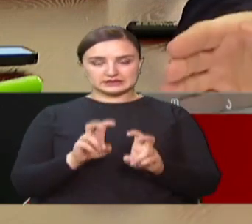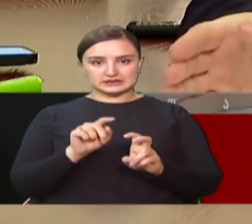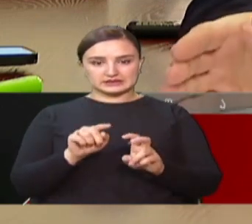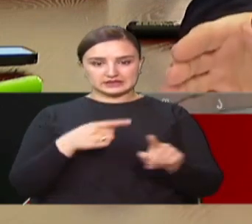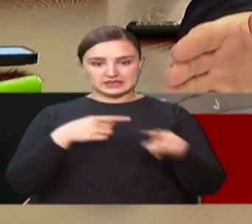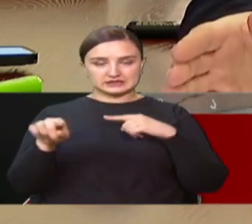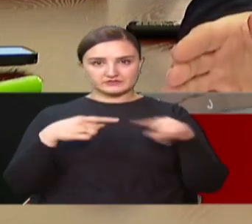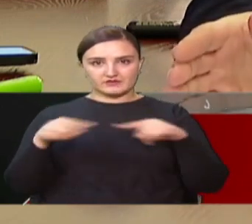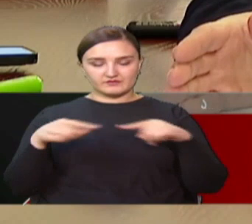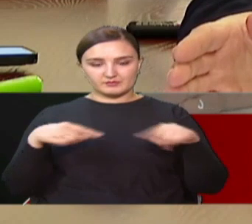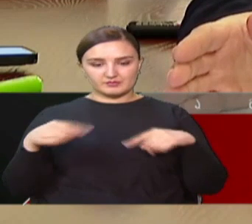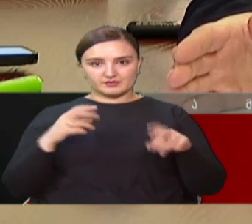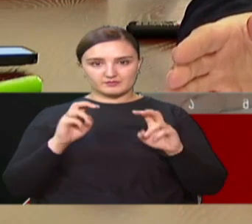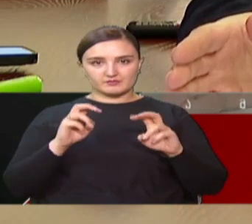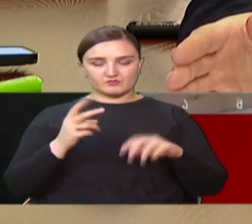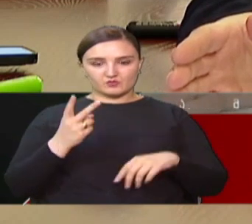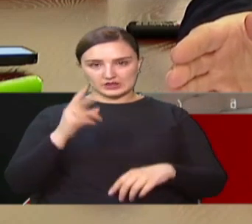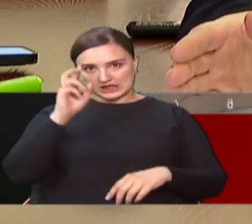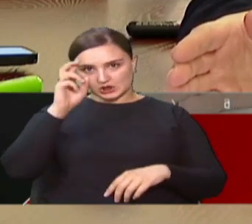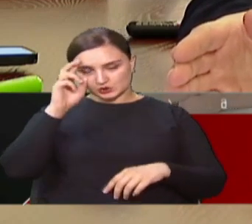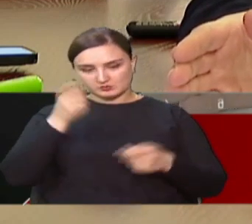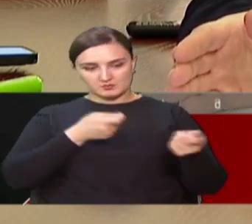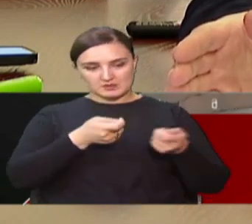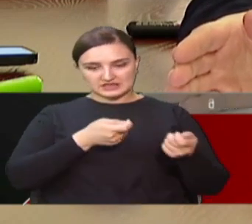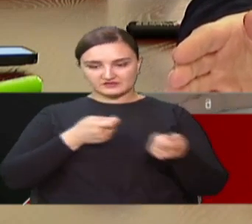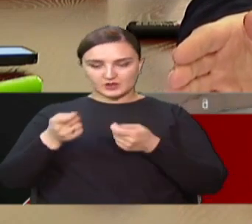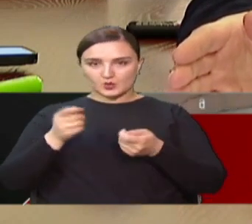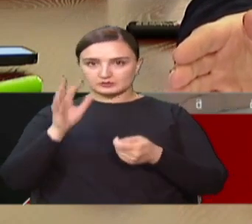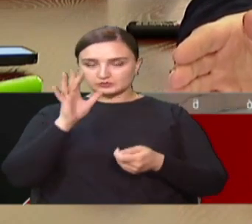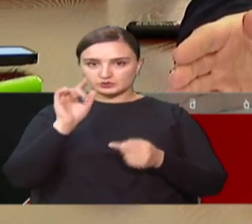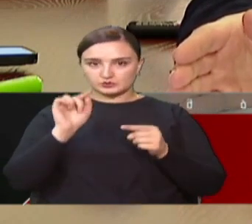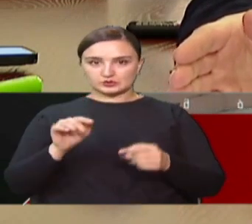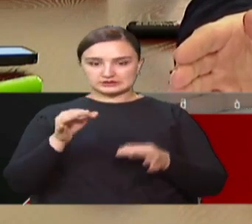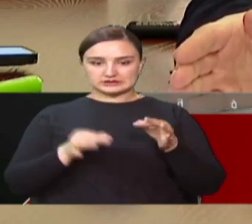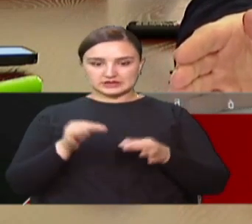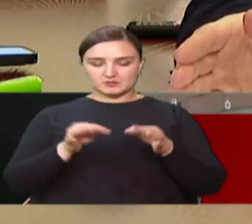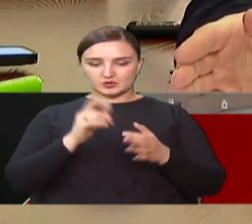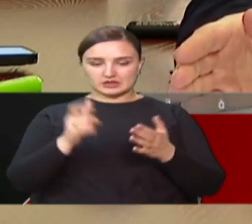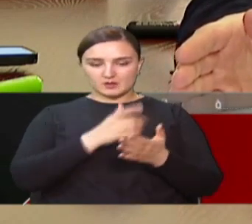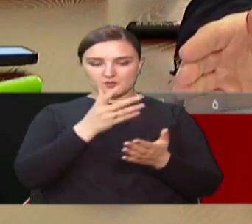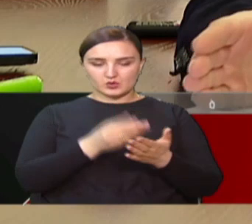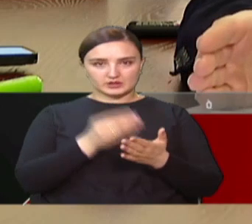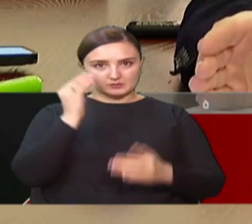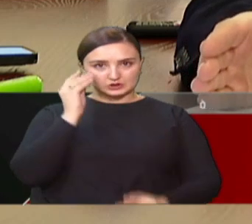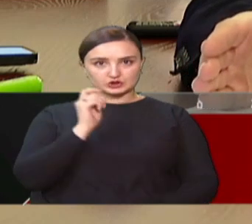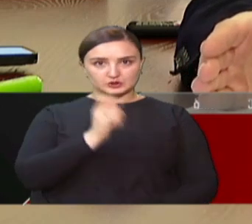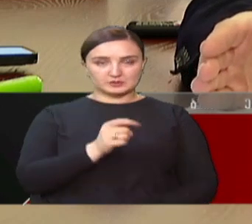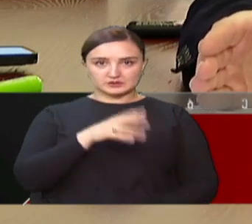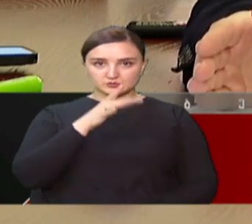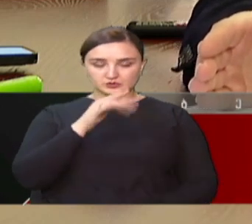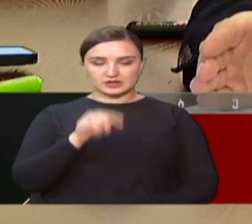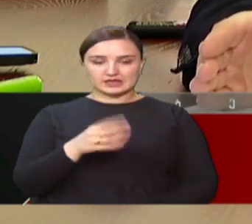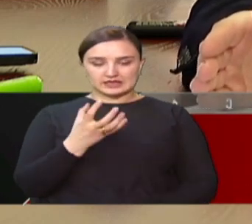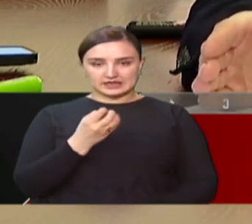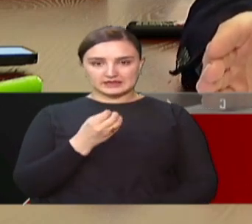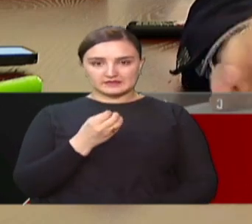დიამეტრალური განსხვავება ორი ხელისუფლების მართველობისას, სასამართლოს დამოუკიდებლობის შეფასებისას. აქვე